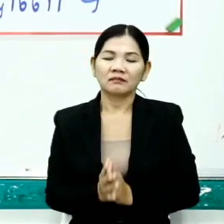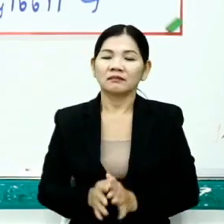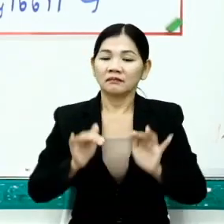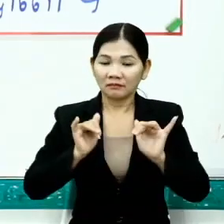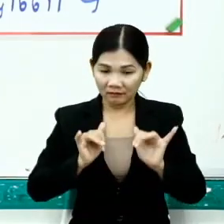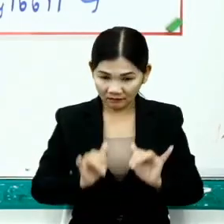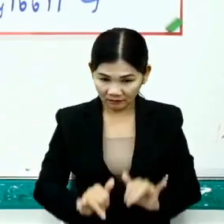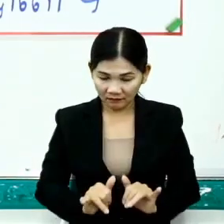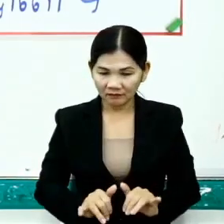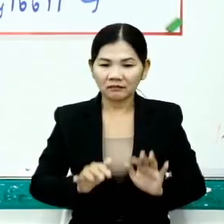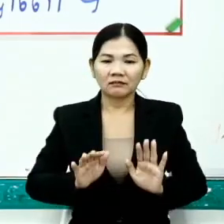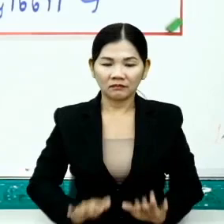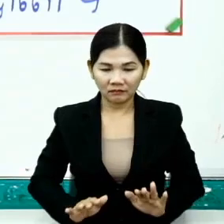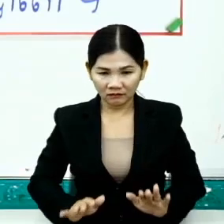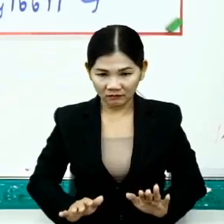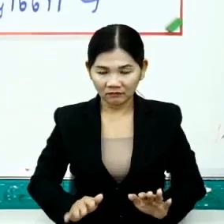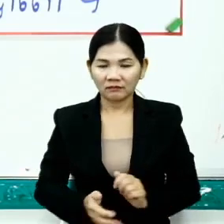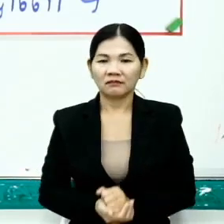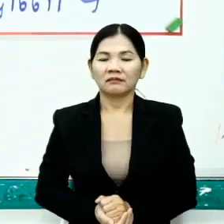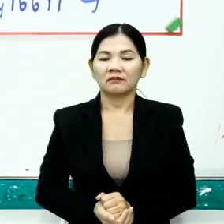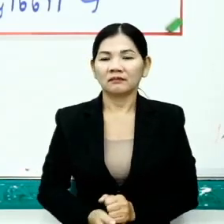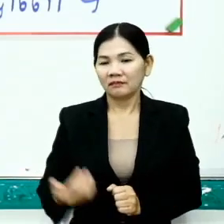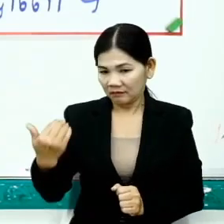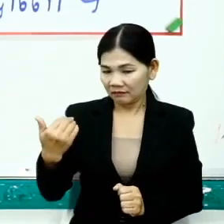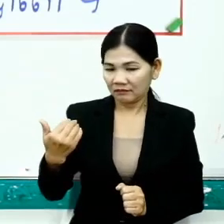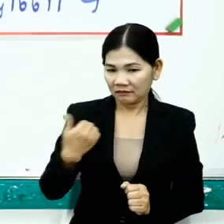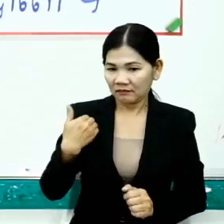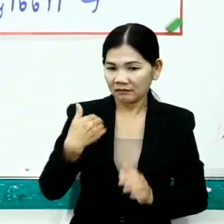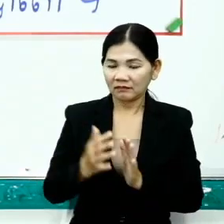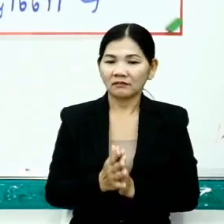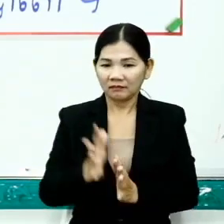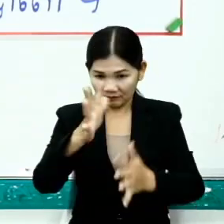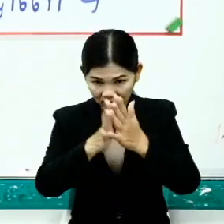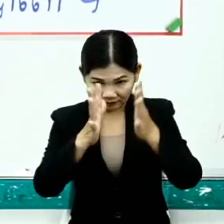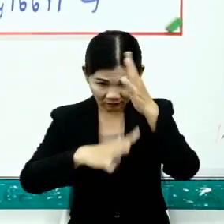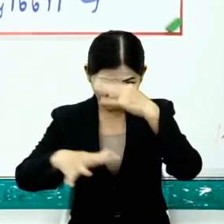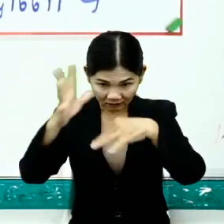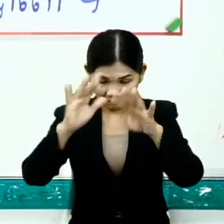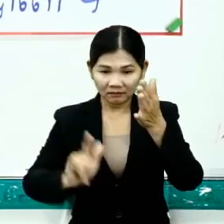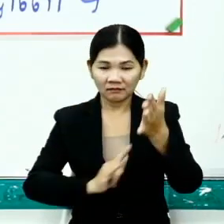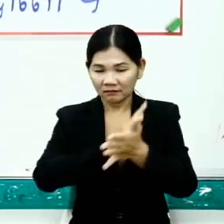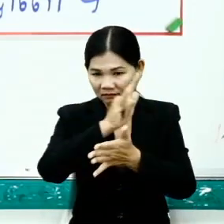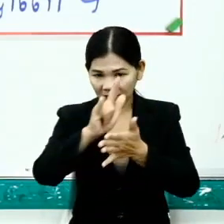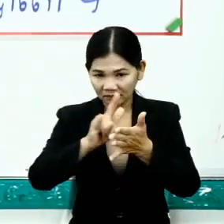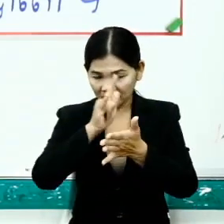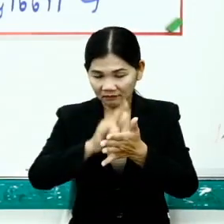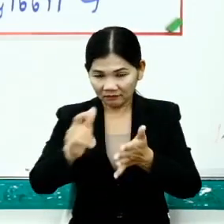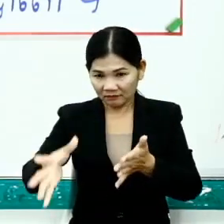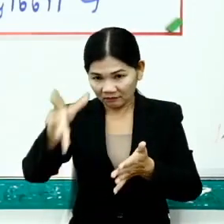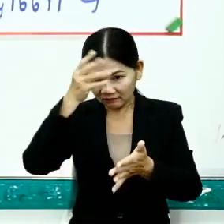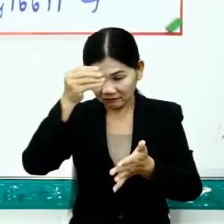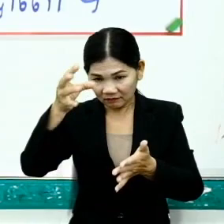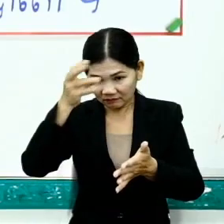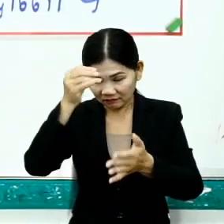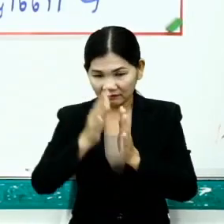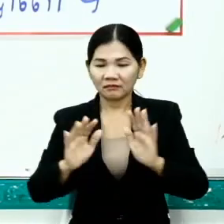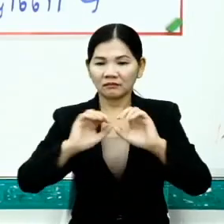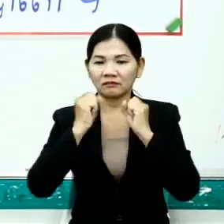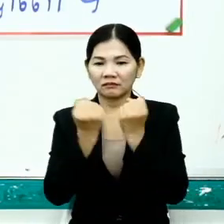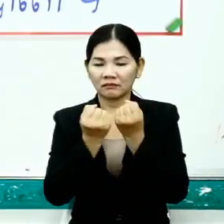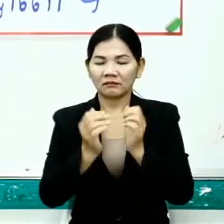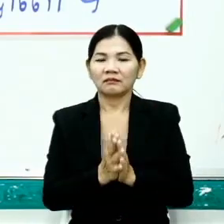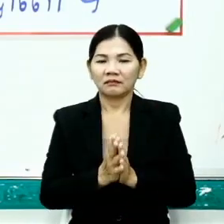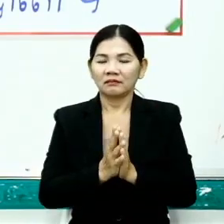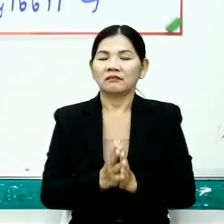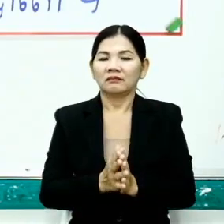មមិននៅយូការៀននៅសាឡាមតីសិក្សាសហគ